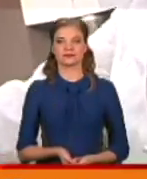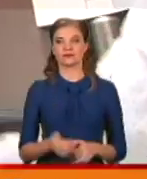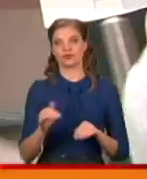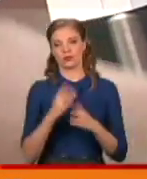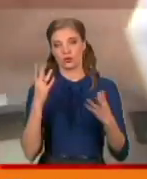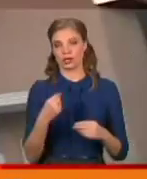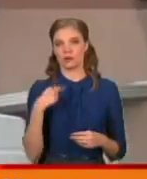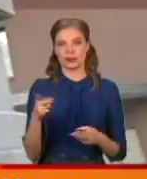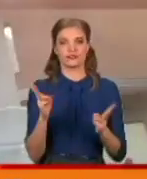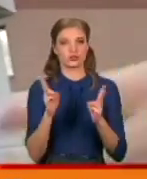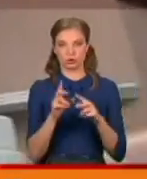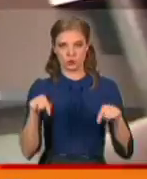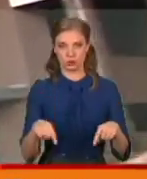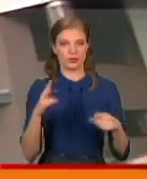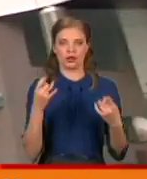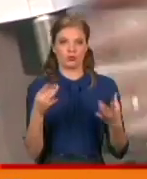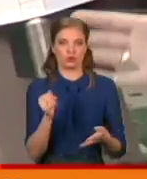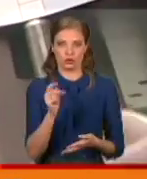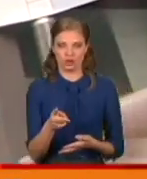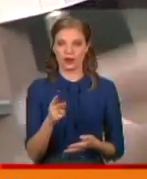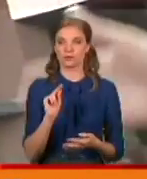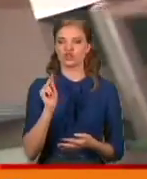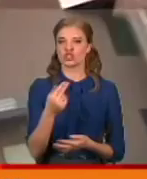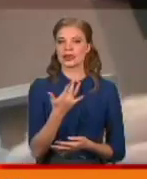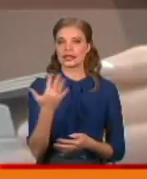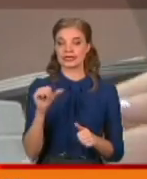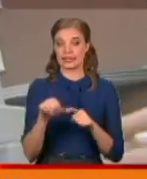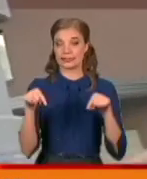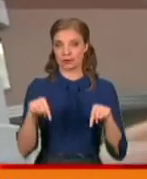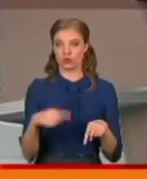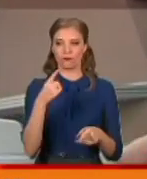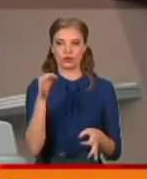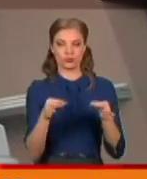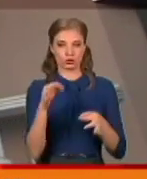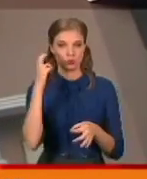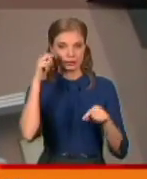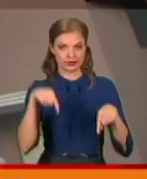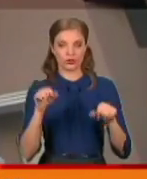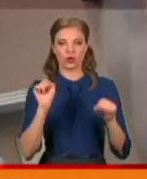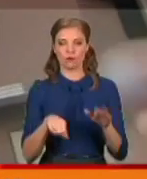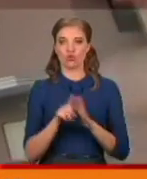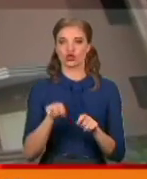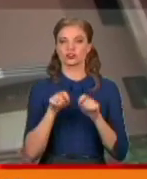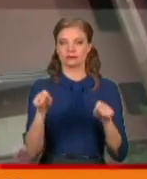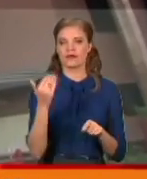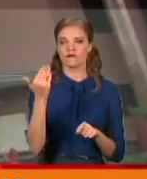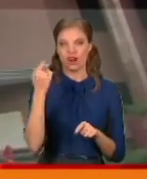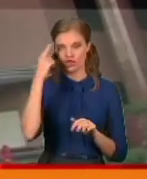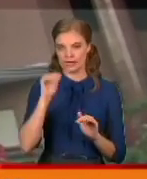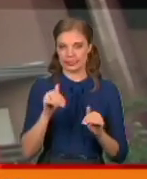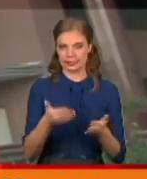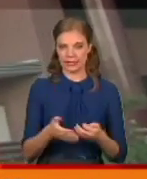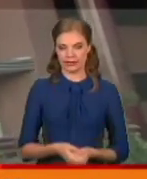Доброго дня. Ми з вами тут зустрілись не випадково. От через скільки саме тут, в одному суді в столиці, може стартувати в ідеалі ваша